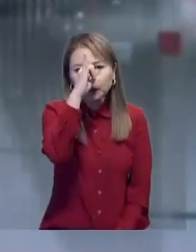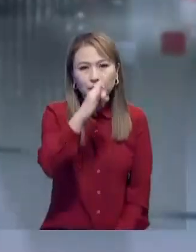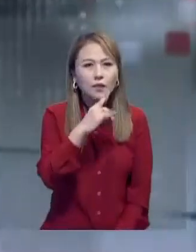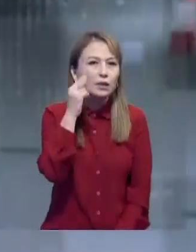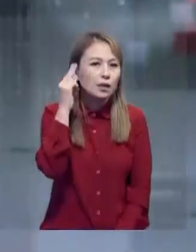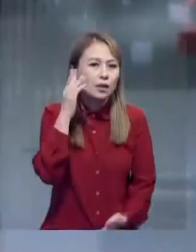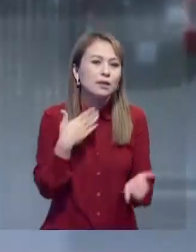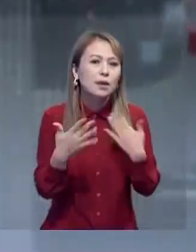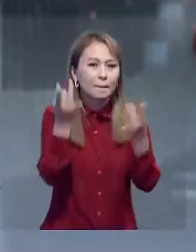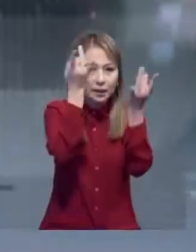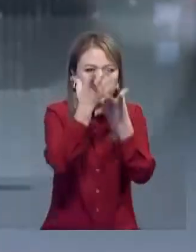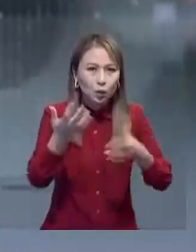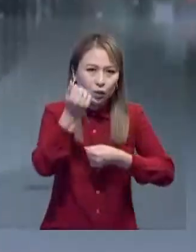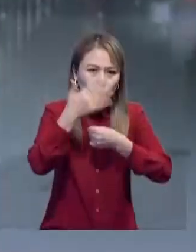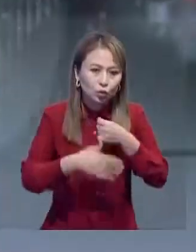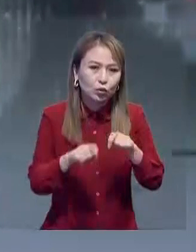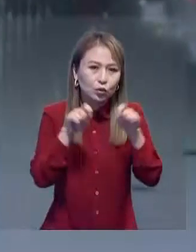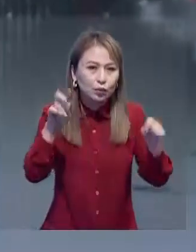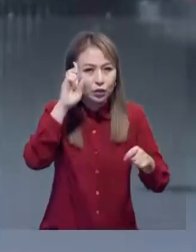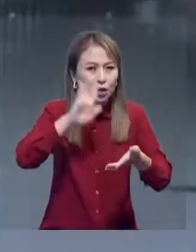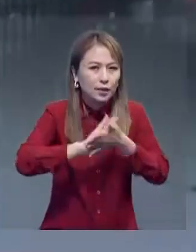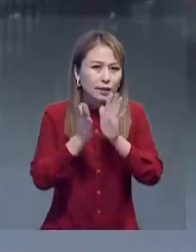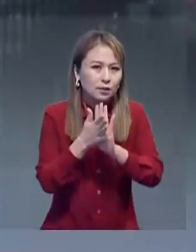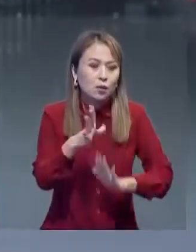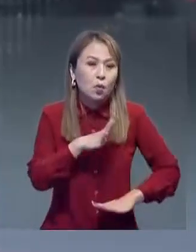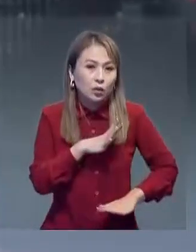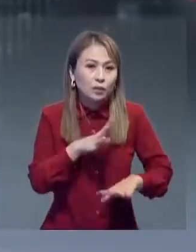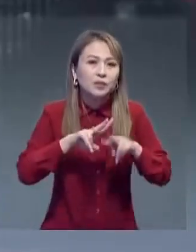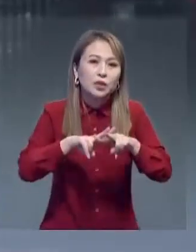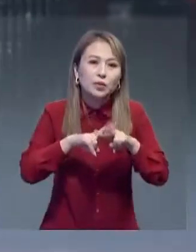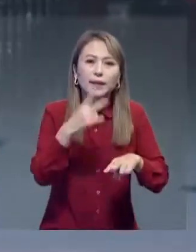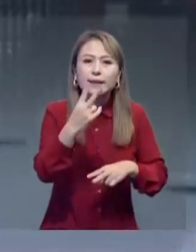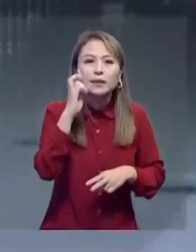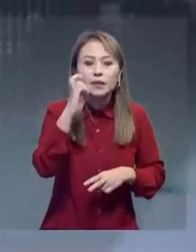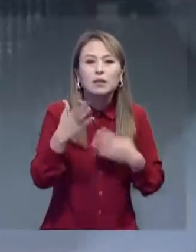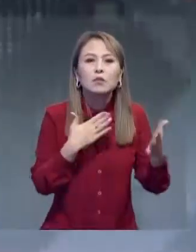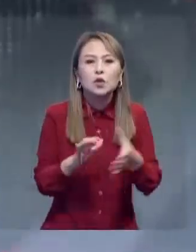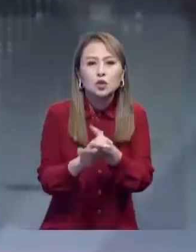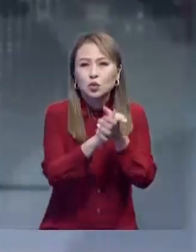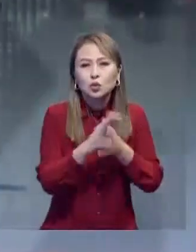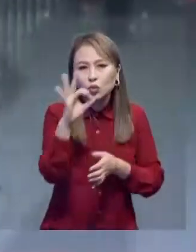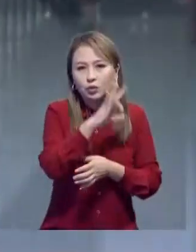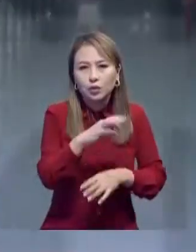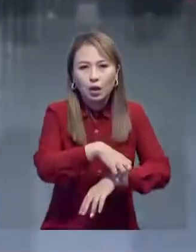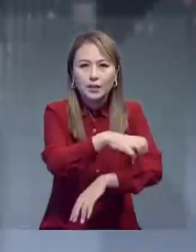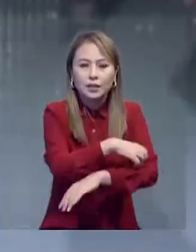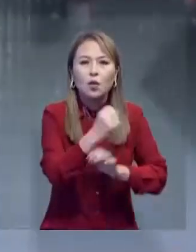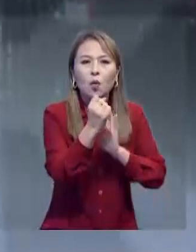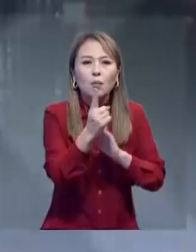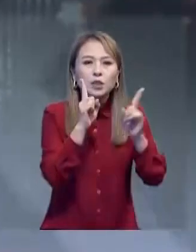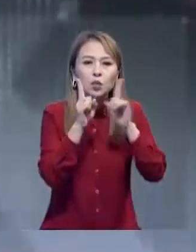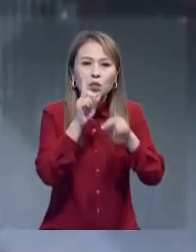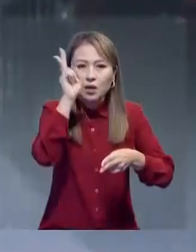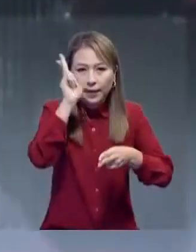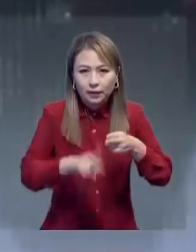Қазақстан мен Қытай арасында мәдени орталықтарды құру туралы үкіметаралық келісімде орнады. Елордада екі ел арасындағы ынтымақтастық жөніндегі